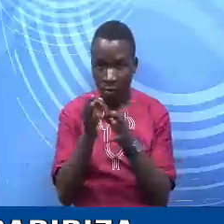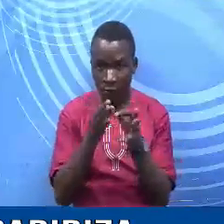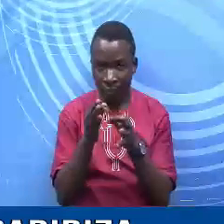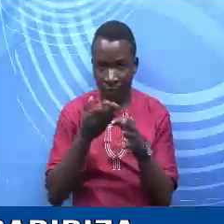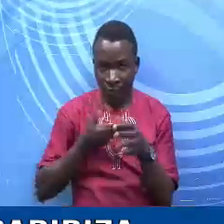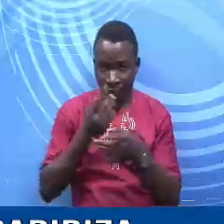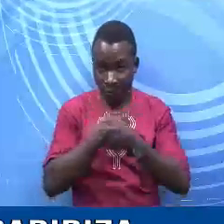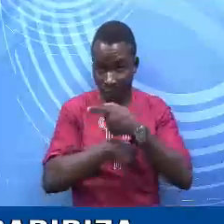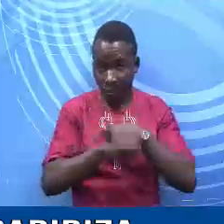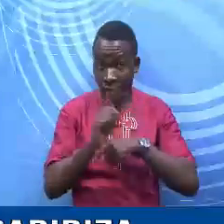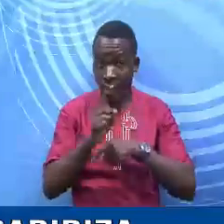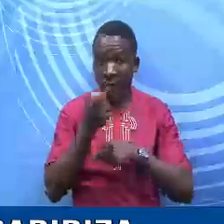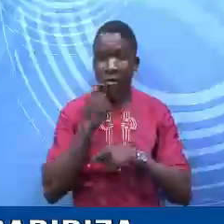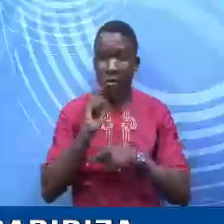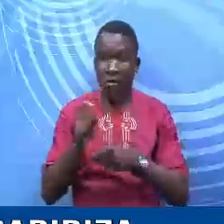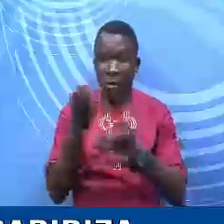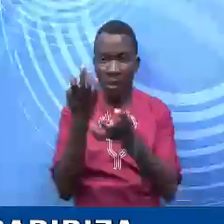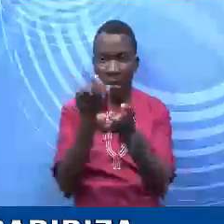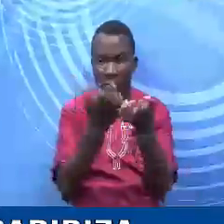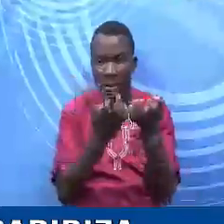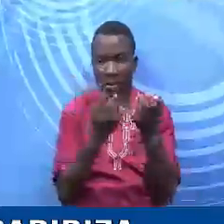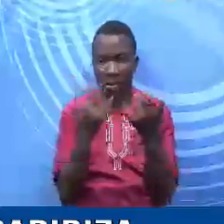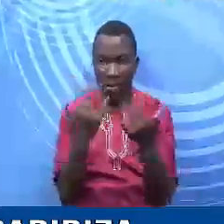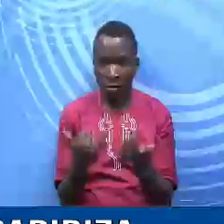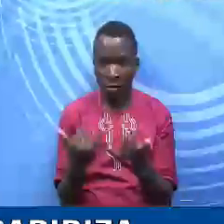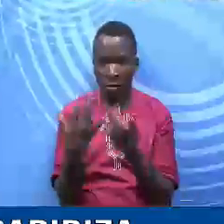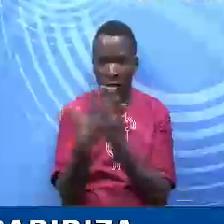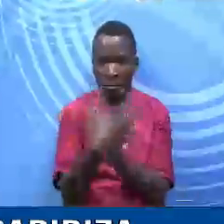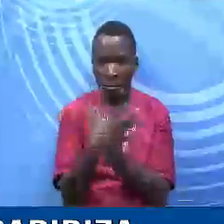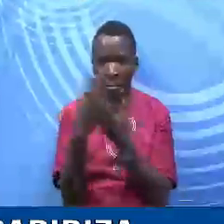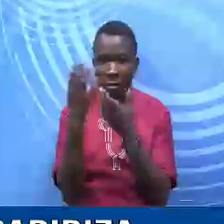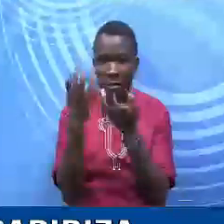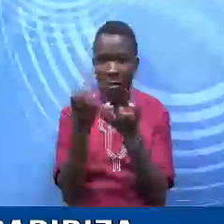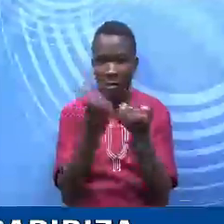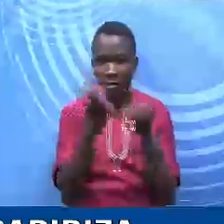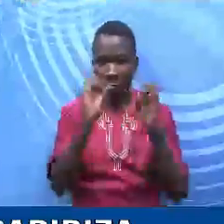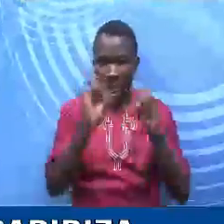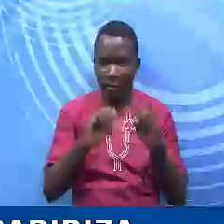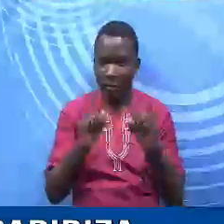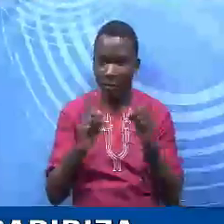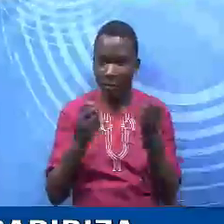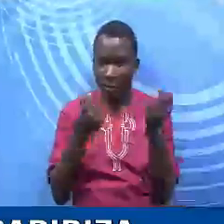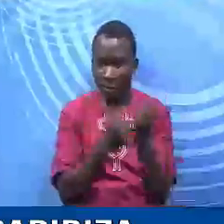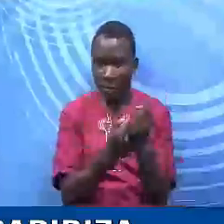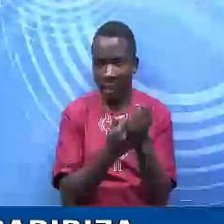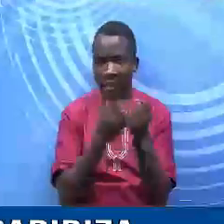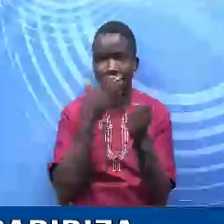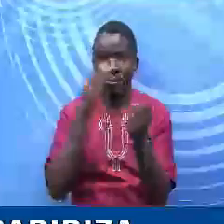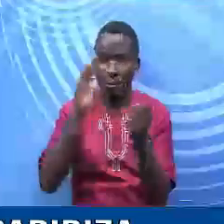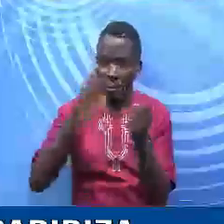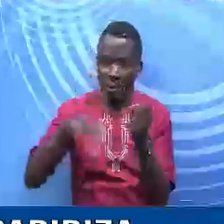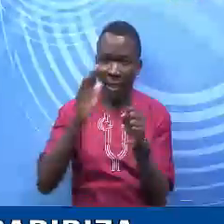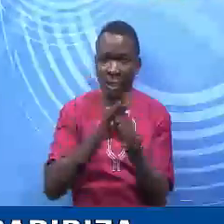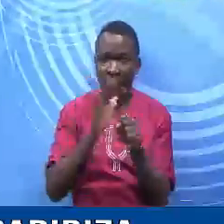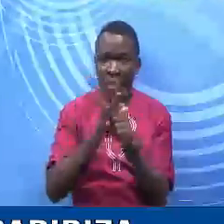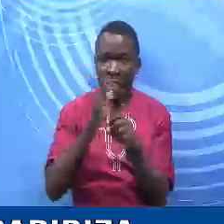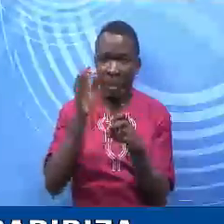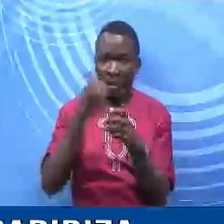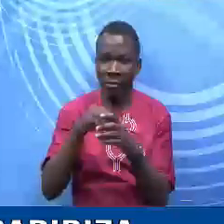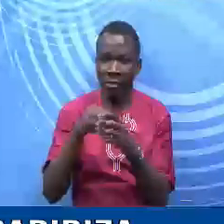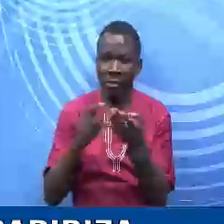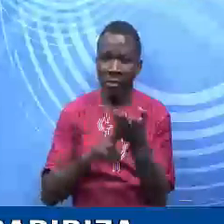umuntu agomba kujya gusabiriza. Nubwo umuco wo gusaba ari mubi udakwiye no gushyigikirwa, biba bibi kurutaho iyo hajemo gushora